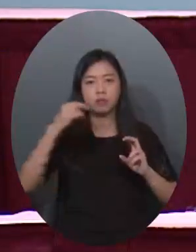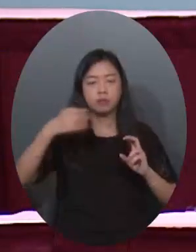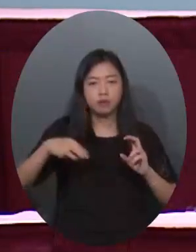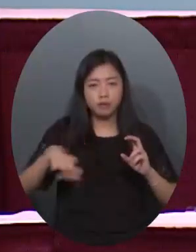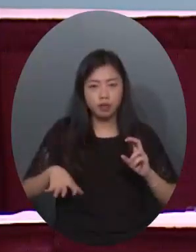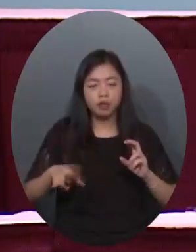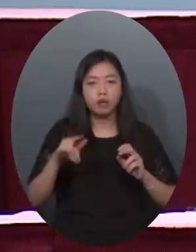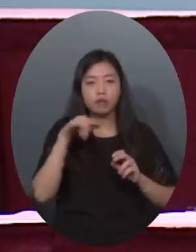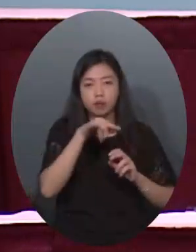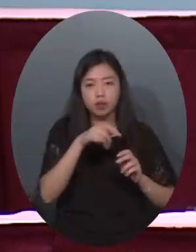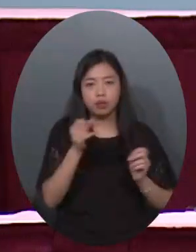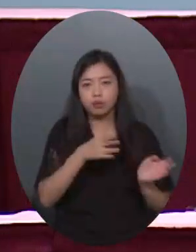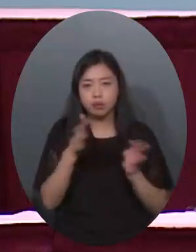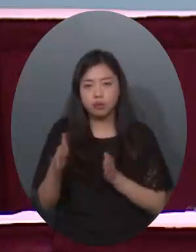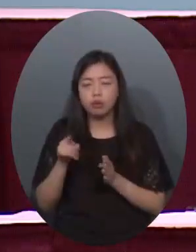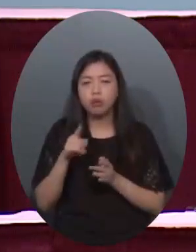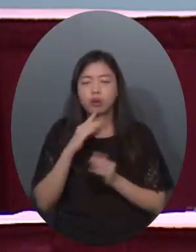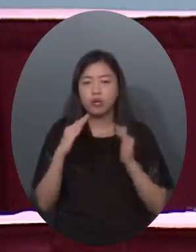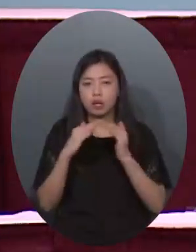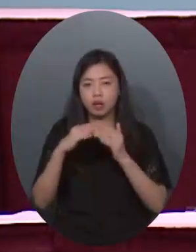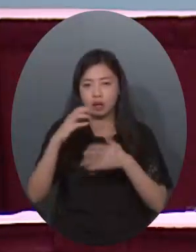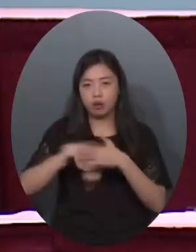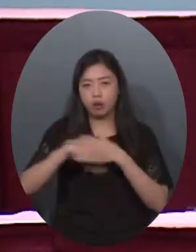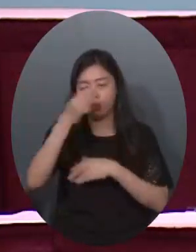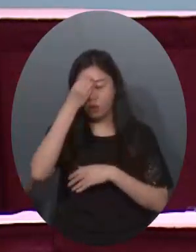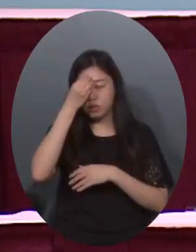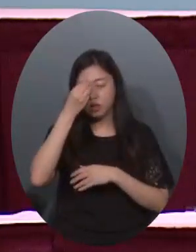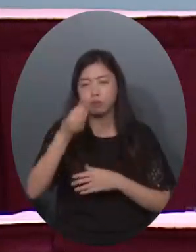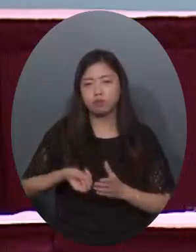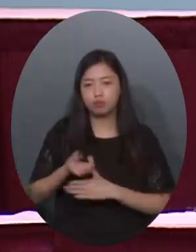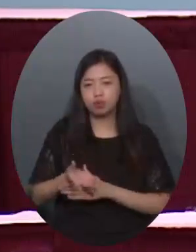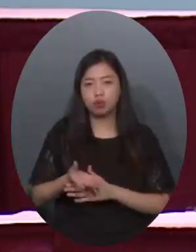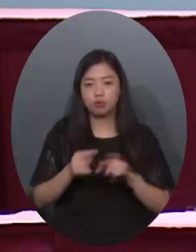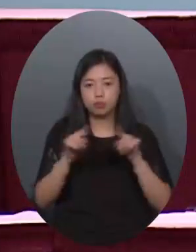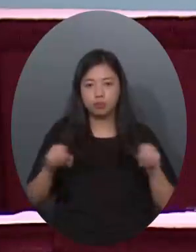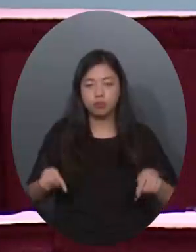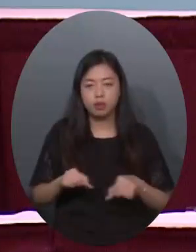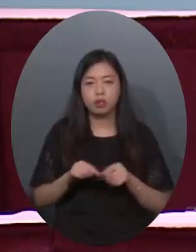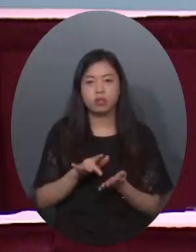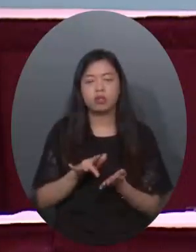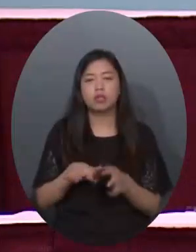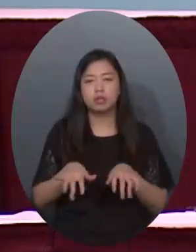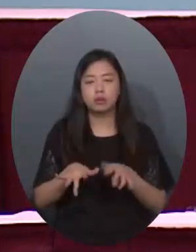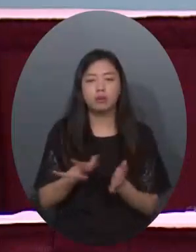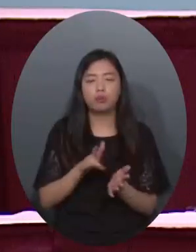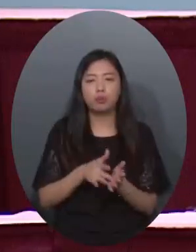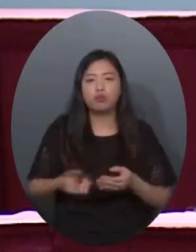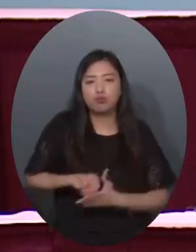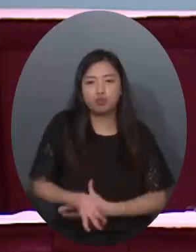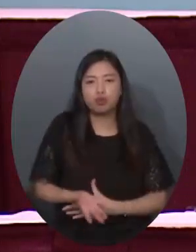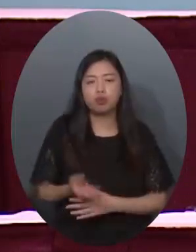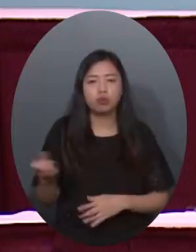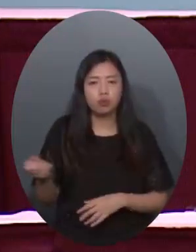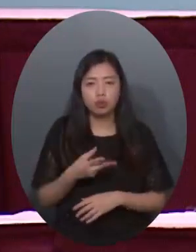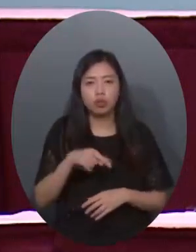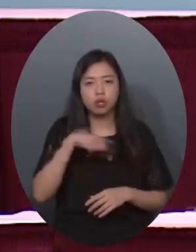及為在家學習的低收入家庭學生捐贈平板電腦。我們亦在20個